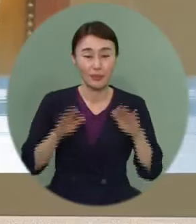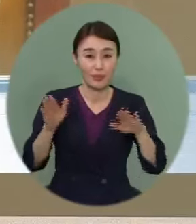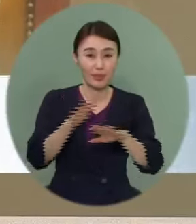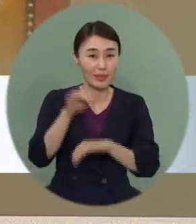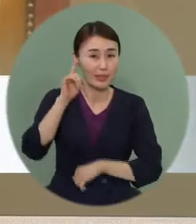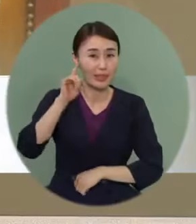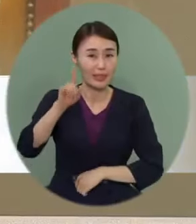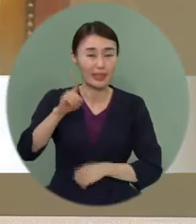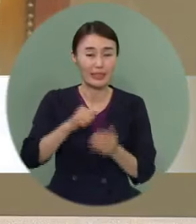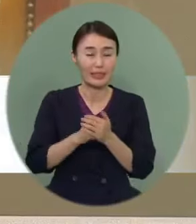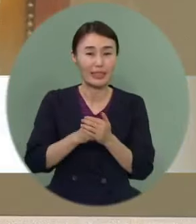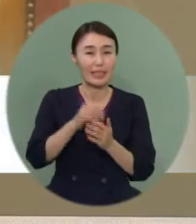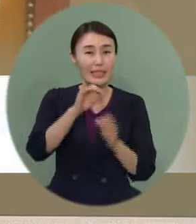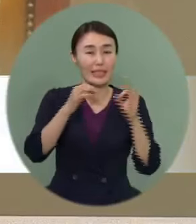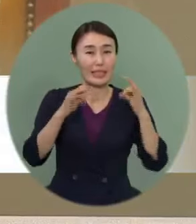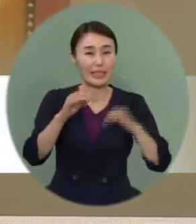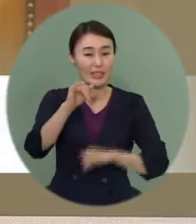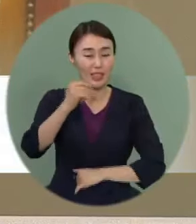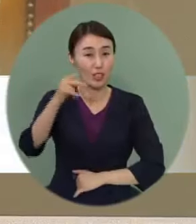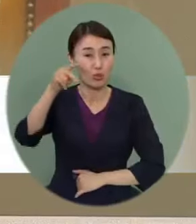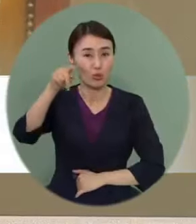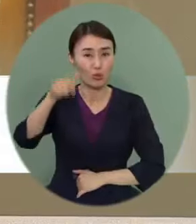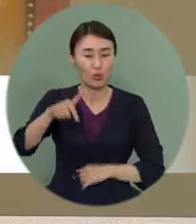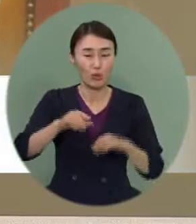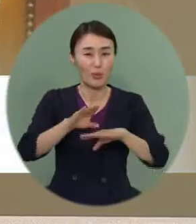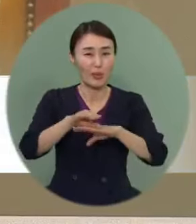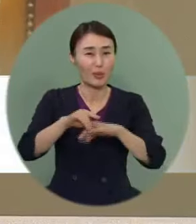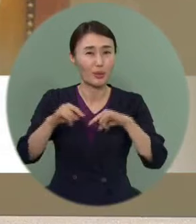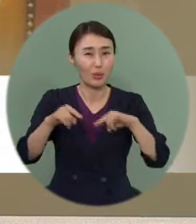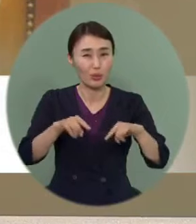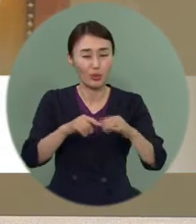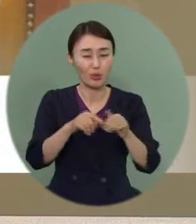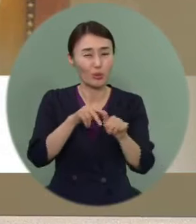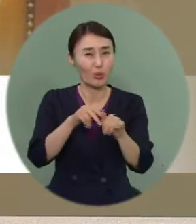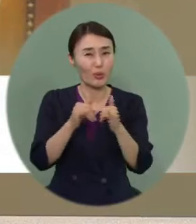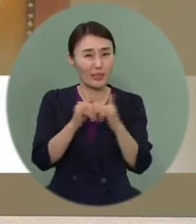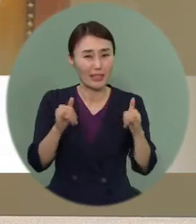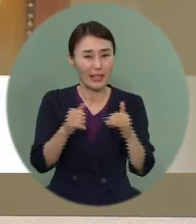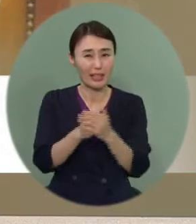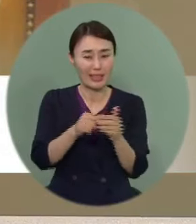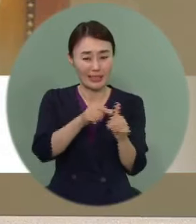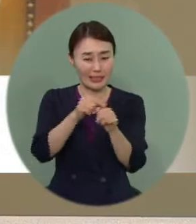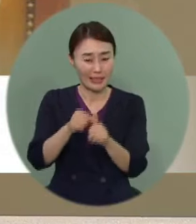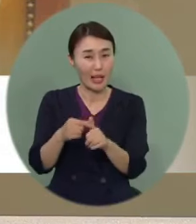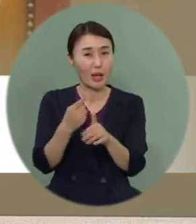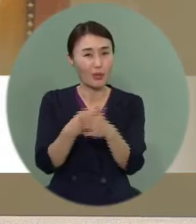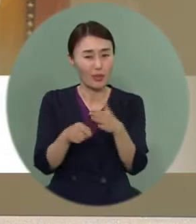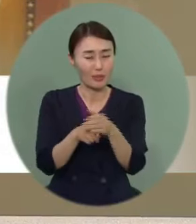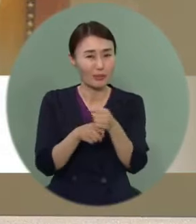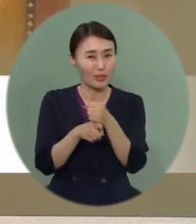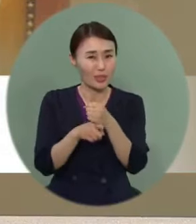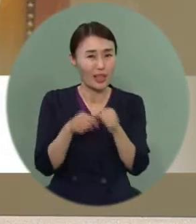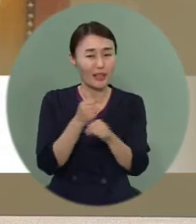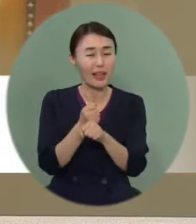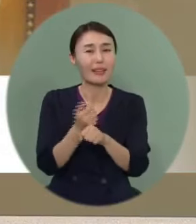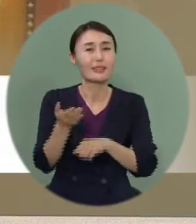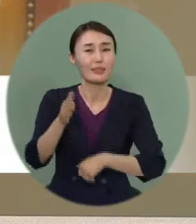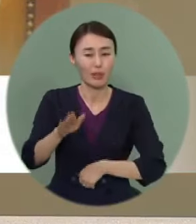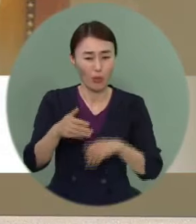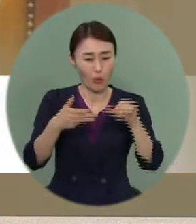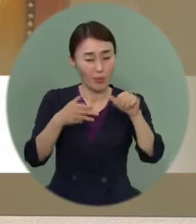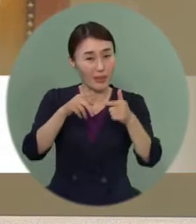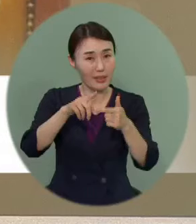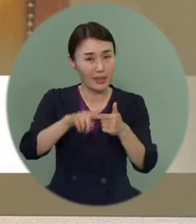오늘부터 내일까지 이진숙 방송통신위원장 후보자의 인사청문회가 열리고 있는데 5.18을 어떻게 인식하는지를